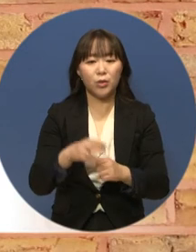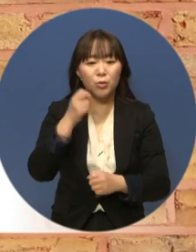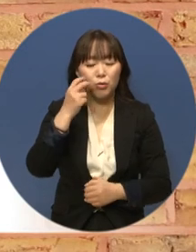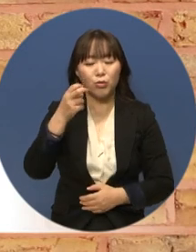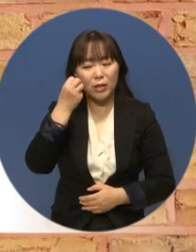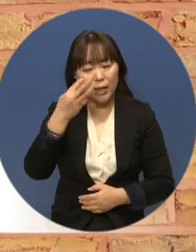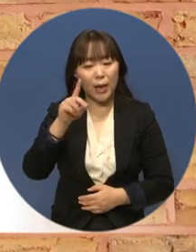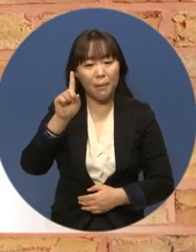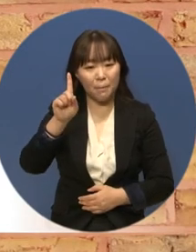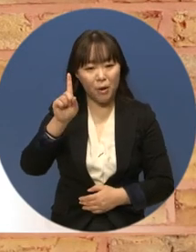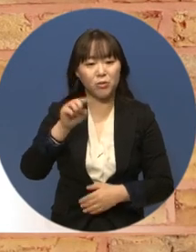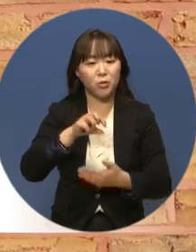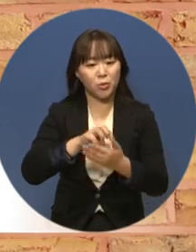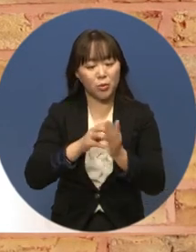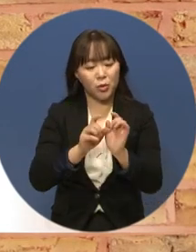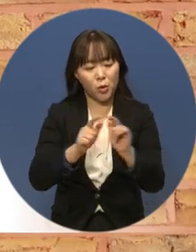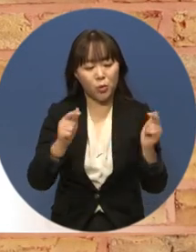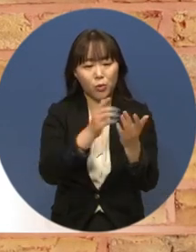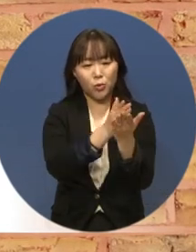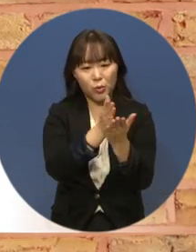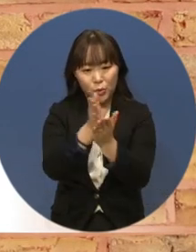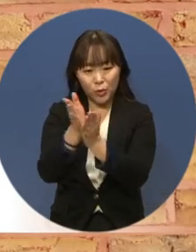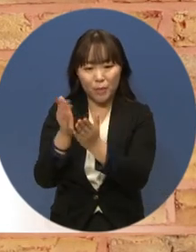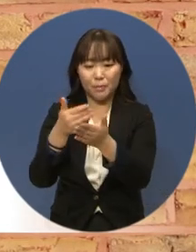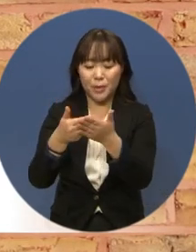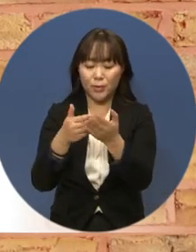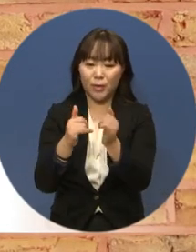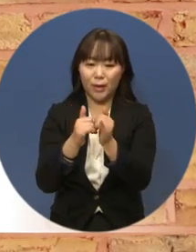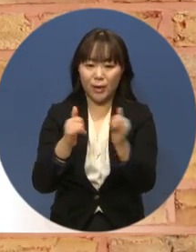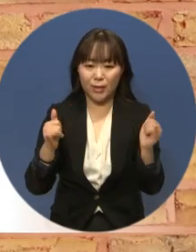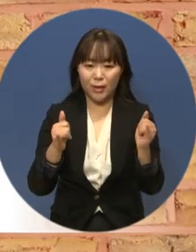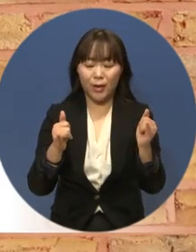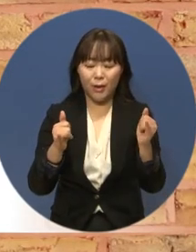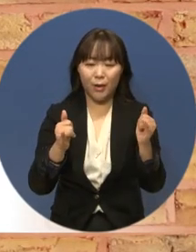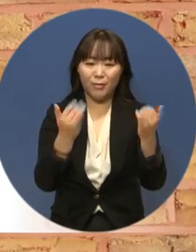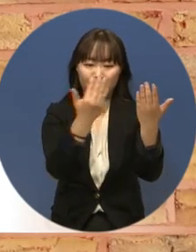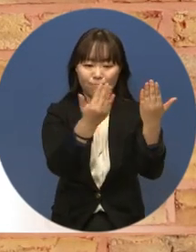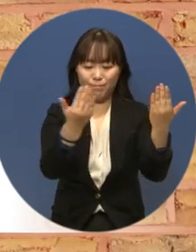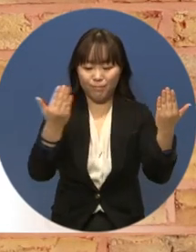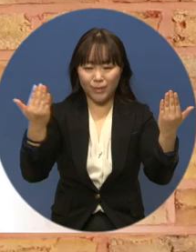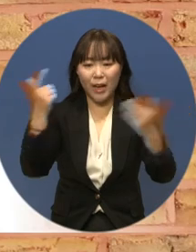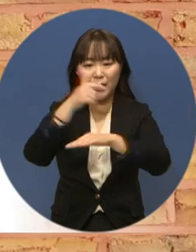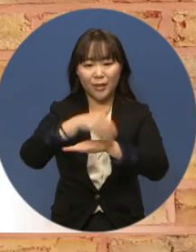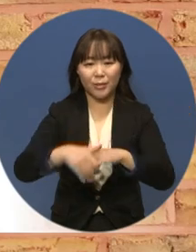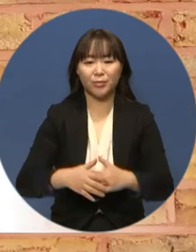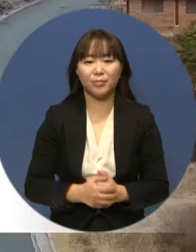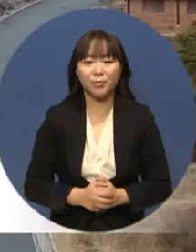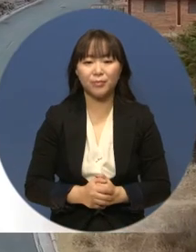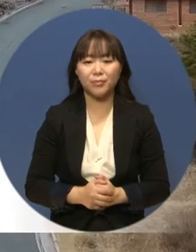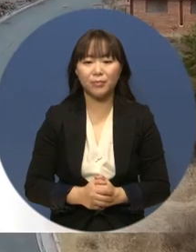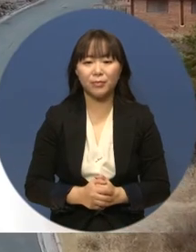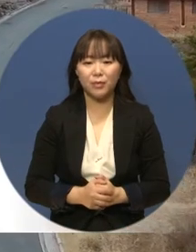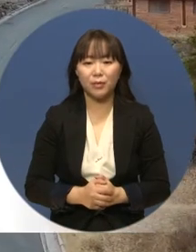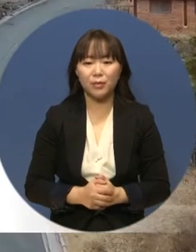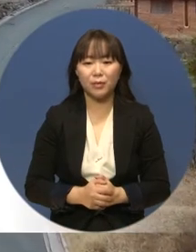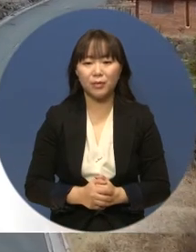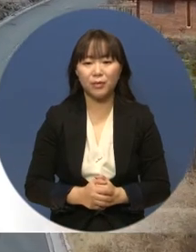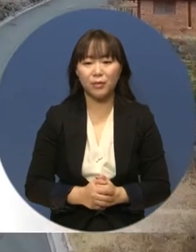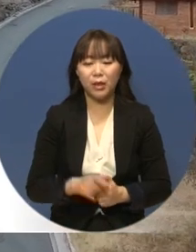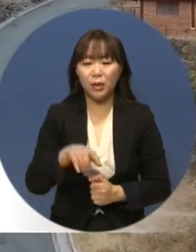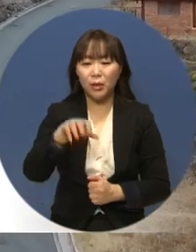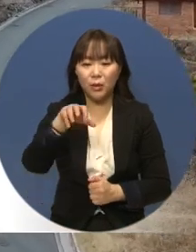한 번씩 여러 장르의 미술가들의 전시가 이어질 예정이고요. 이 강빛